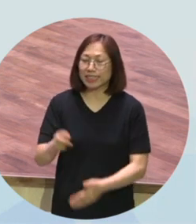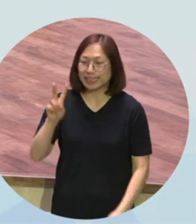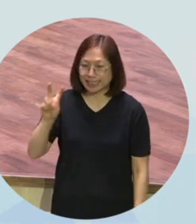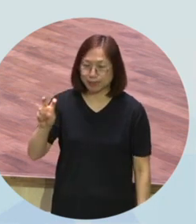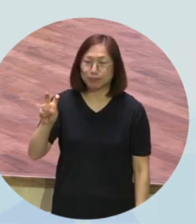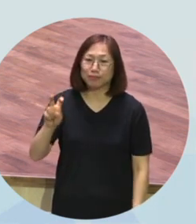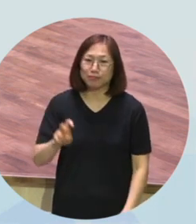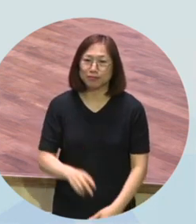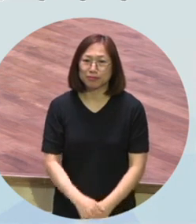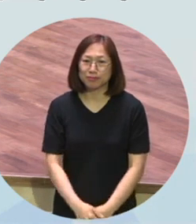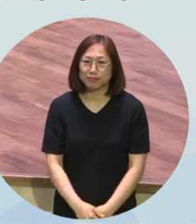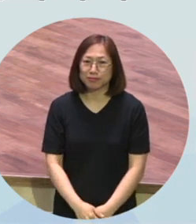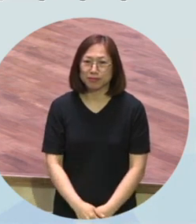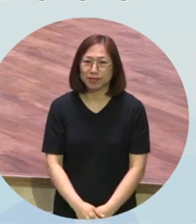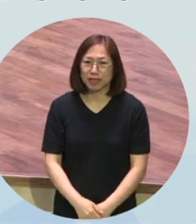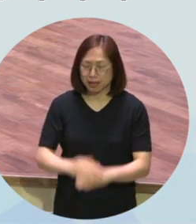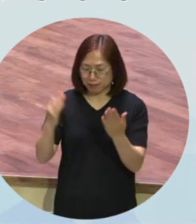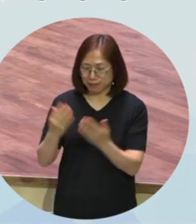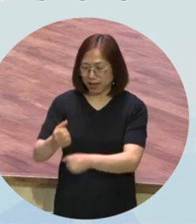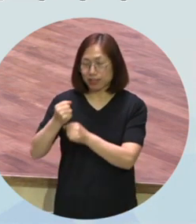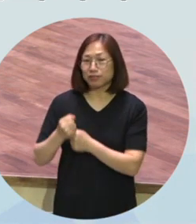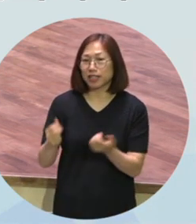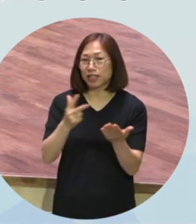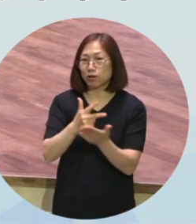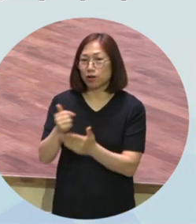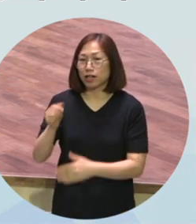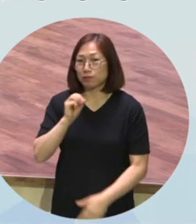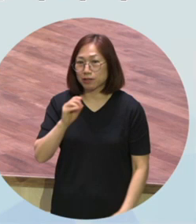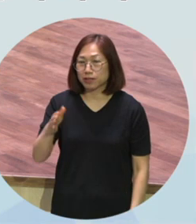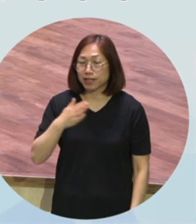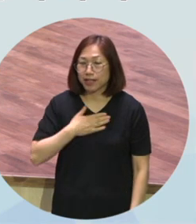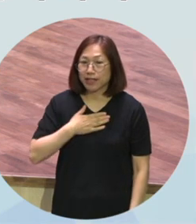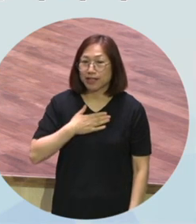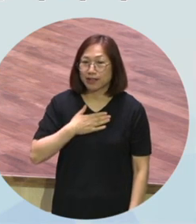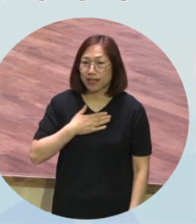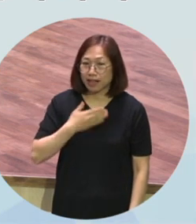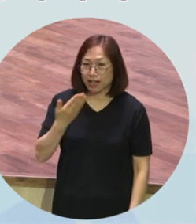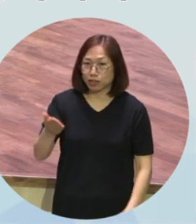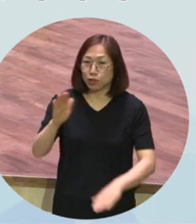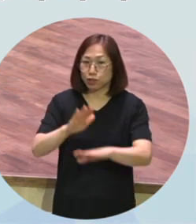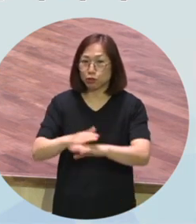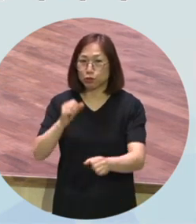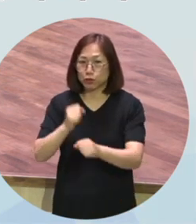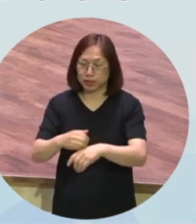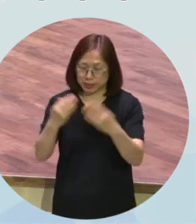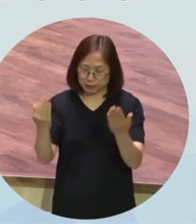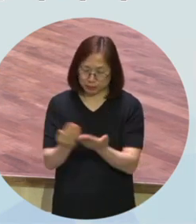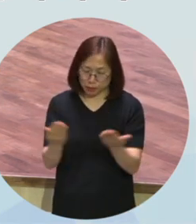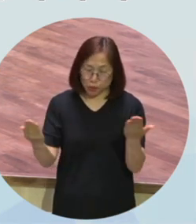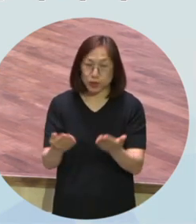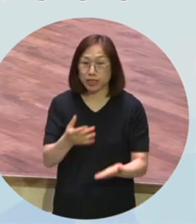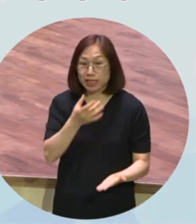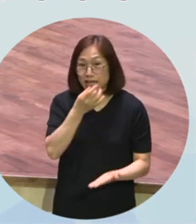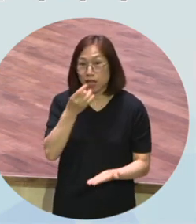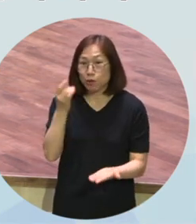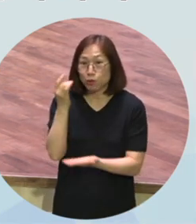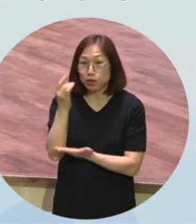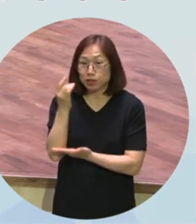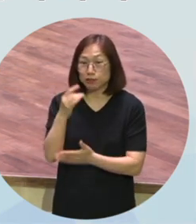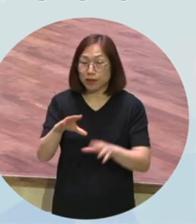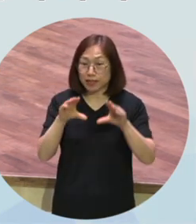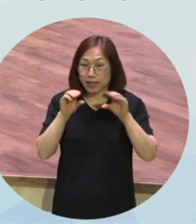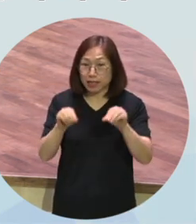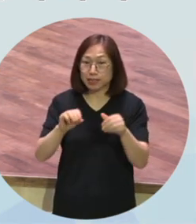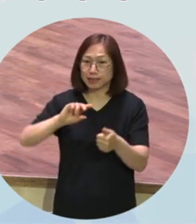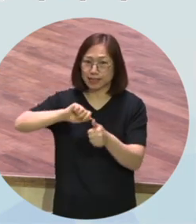적 20고루 뿐이었느니라. 만군의 여호와가 말하노라. 내가 너희 손으로 지은 모든 일에